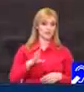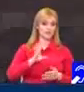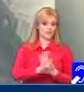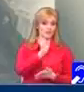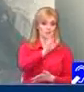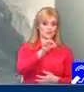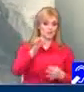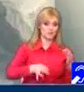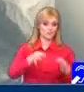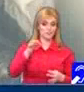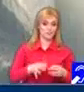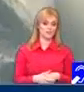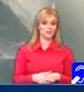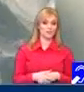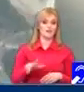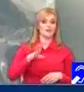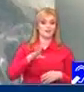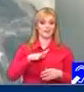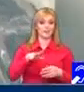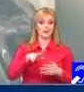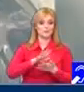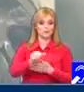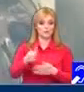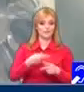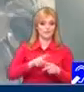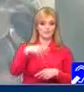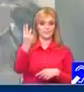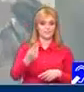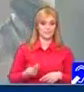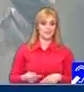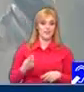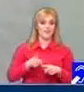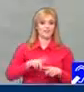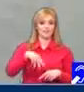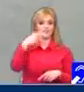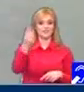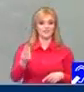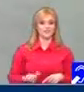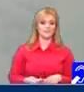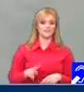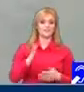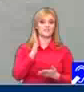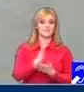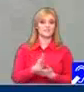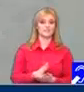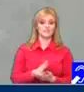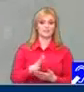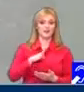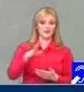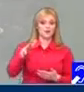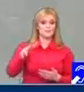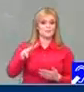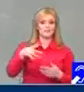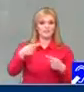în judecată pentru deteriorarea patrimoniului cultural mondial. Celebrele linii de la Nazca reprezintă figuri imaginare, diverse creaturi